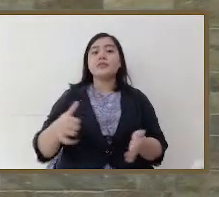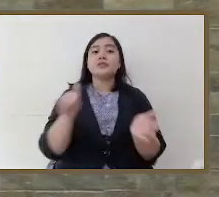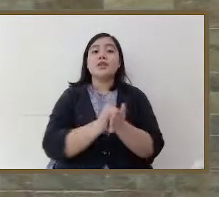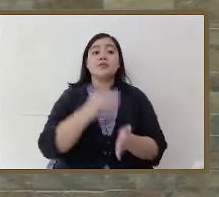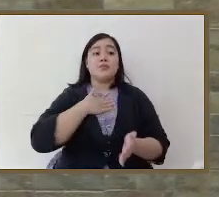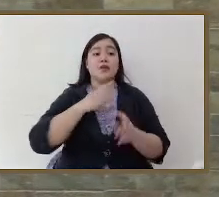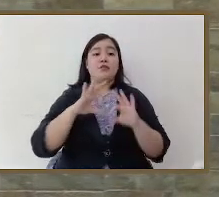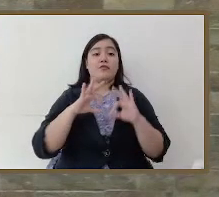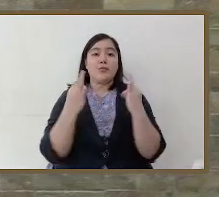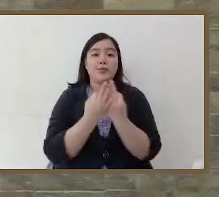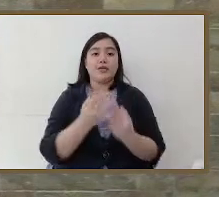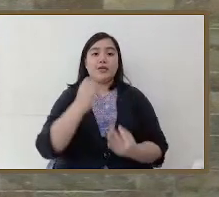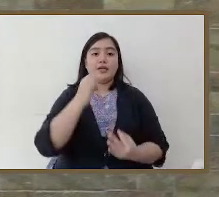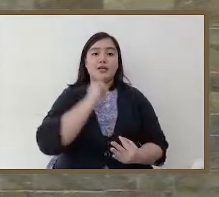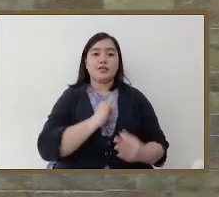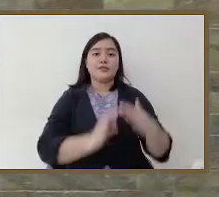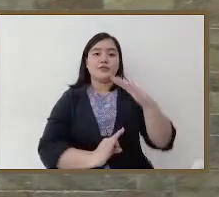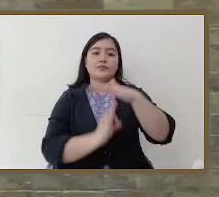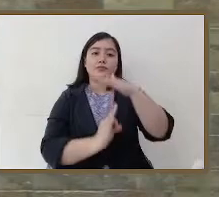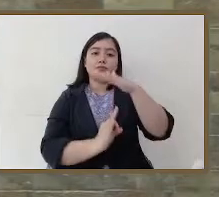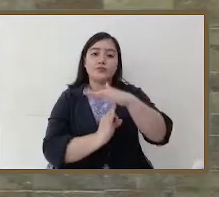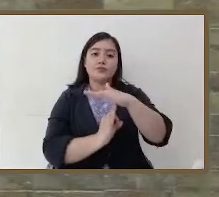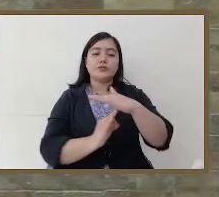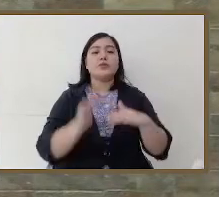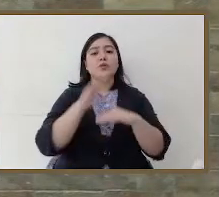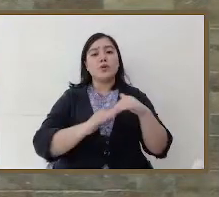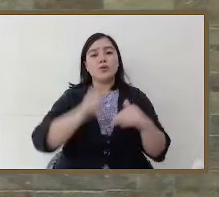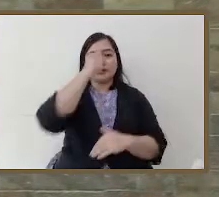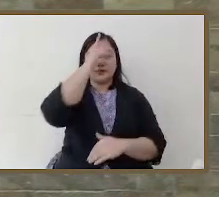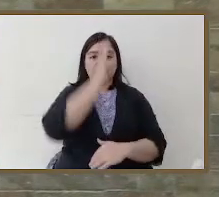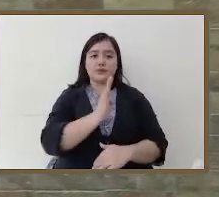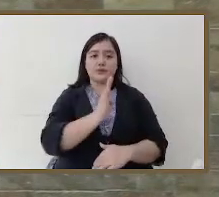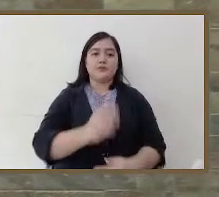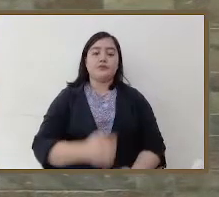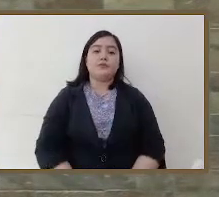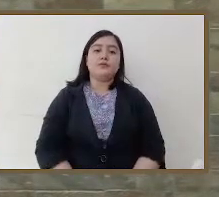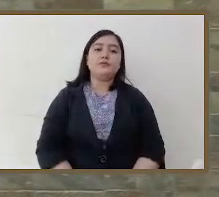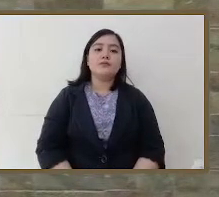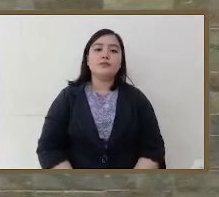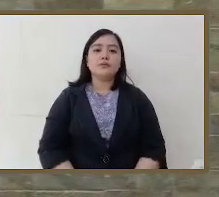This family is built by God.